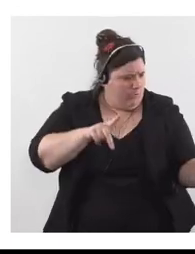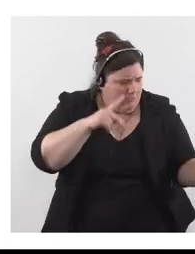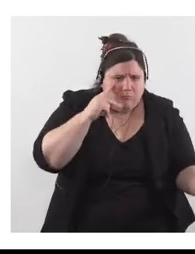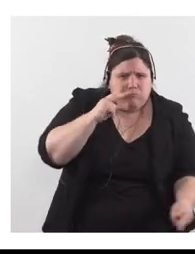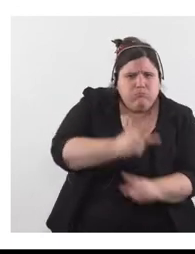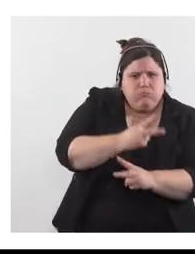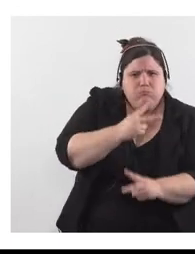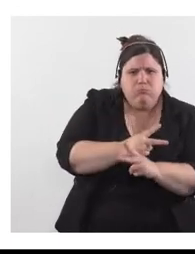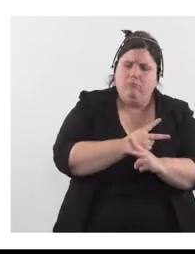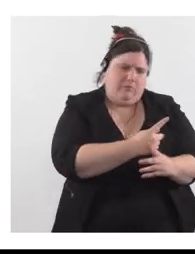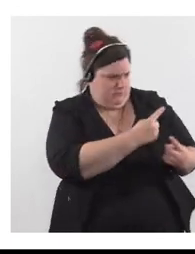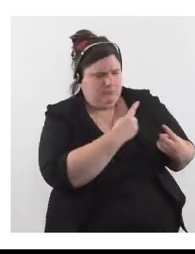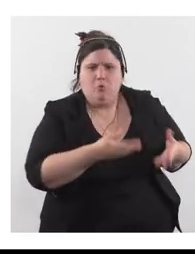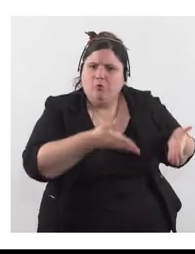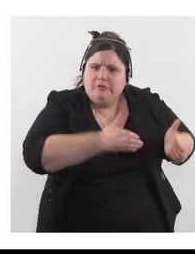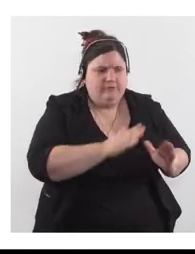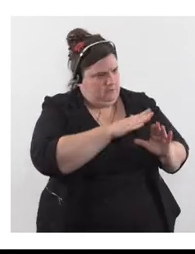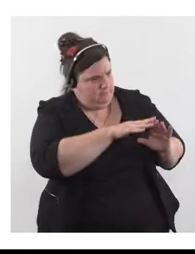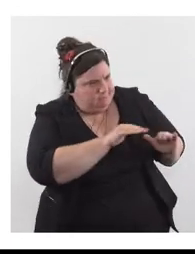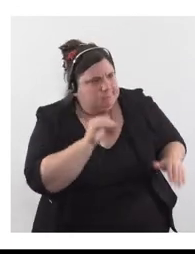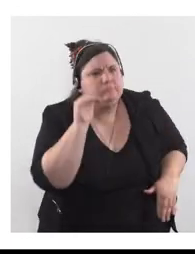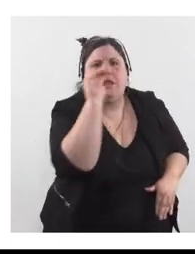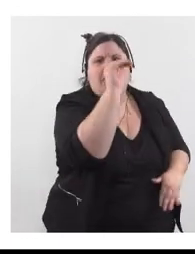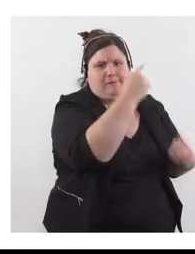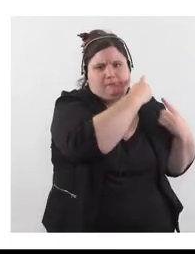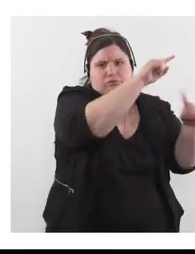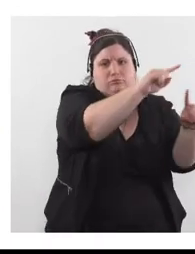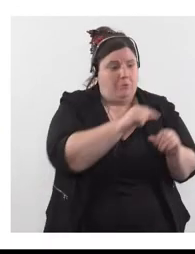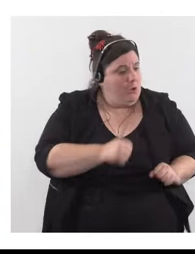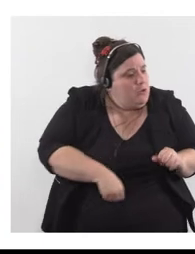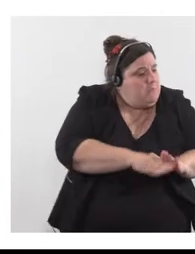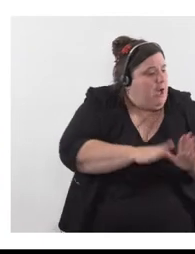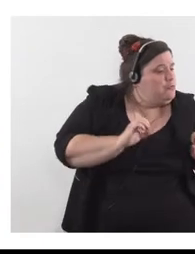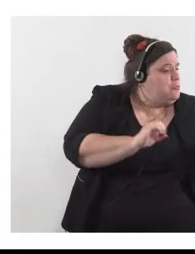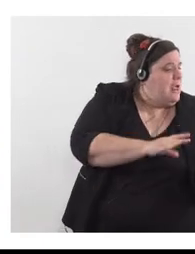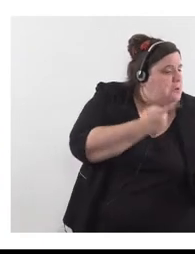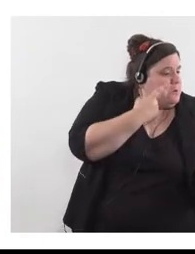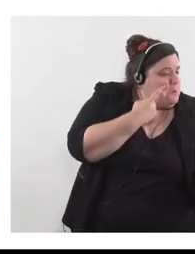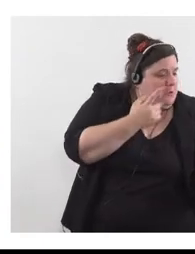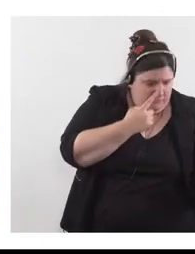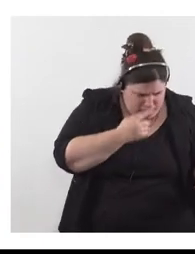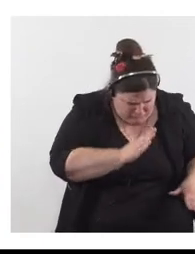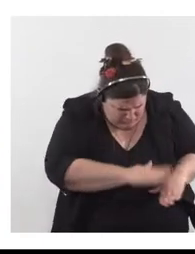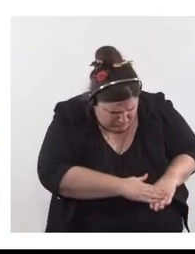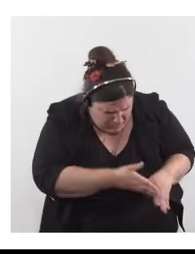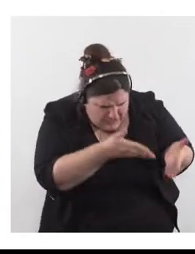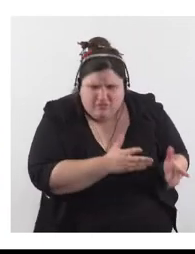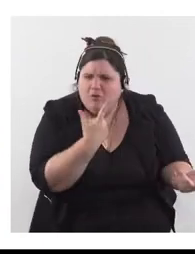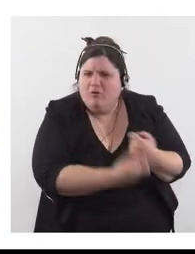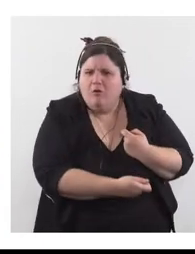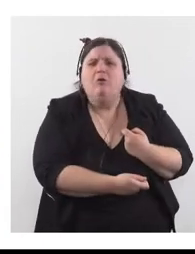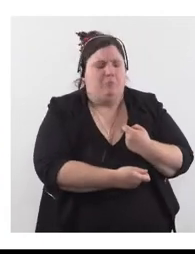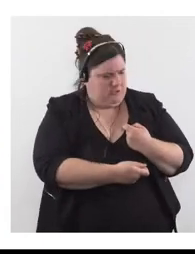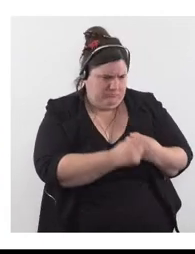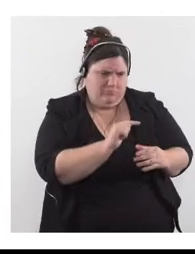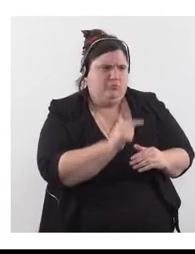de ne pas aller en première instance en espérant que ça donne quelque chose, mais alors on décide d'intervenir en appel pour apporter notre